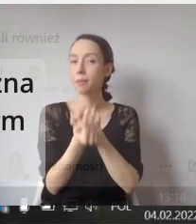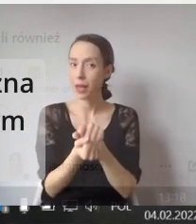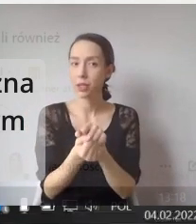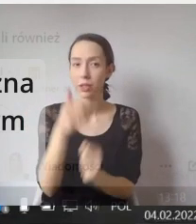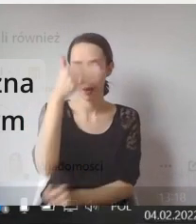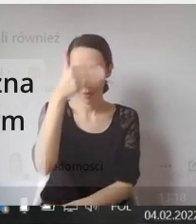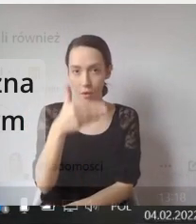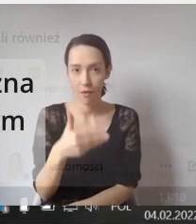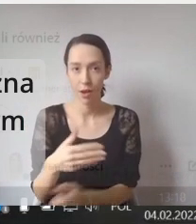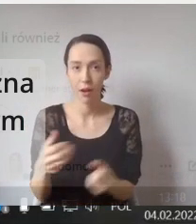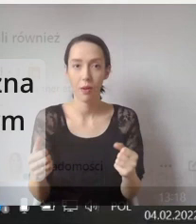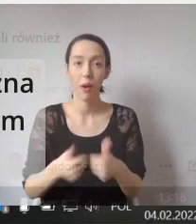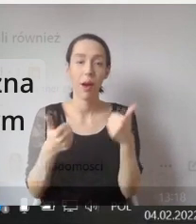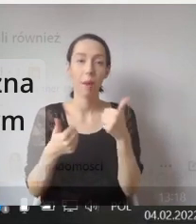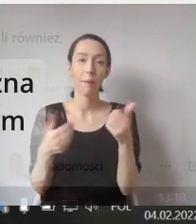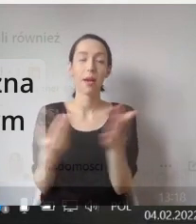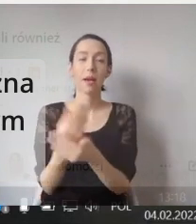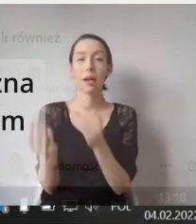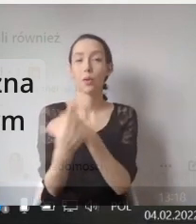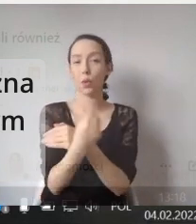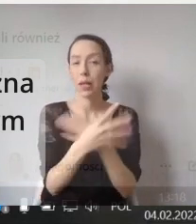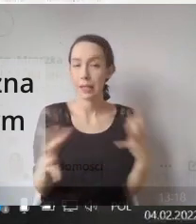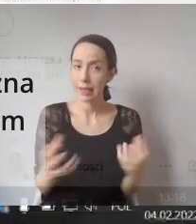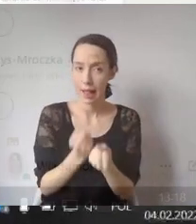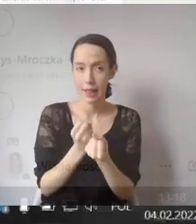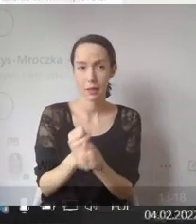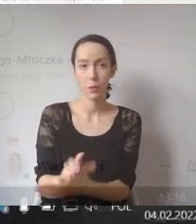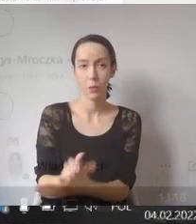prostu identyfikowalnym przez rekrutera.